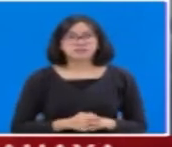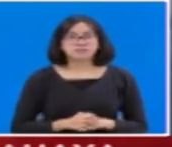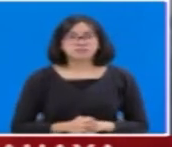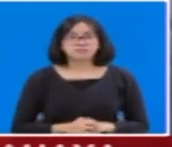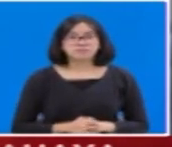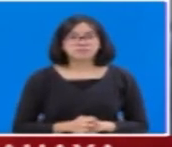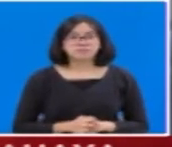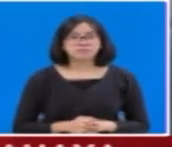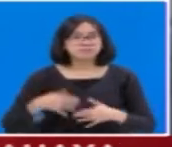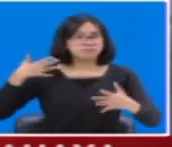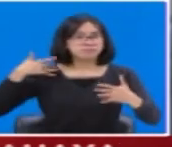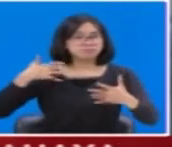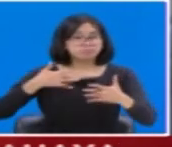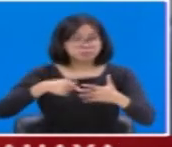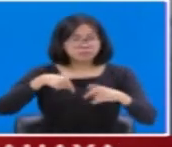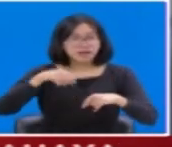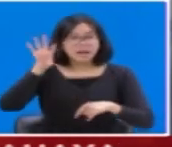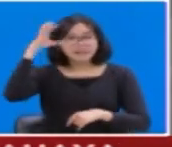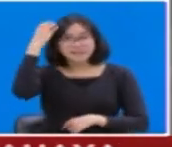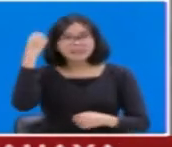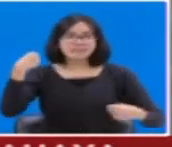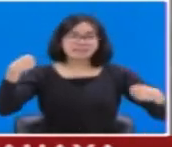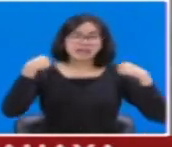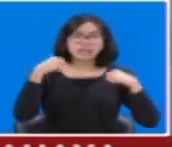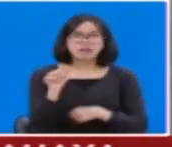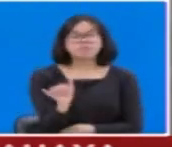ini Dinas Kesehatan bersama dengan